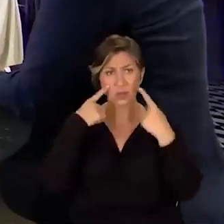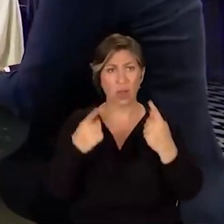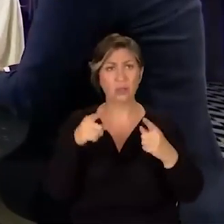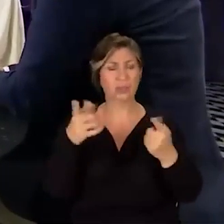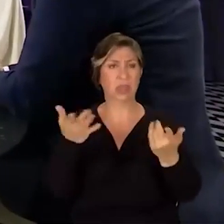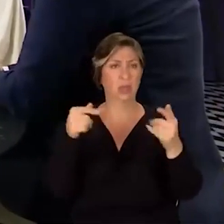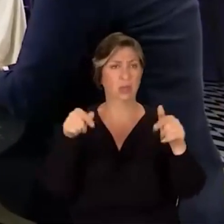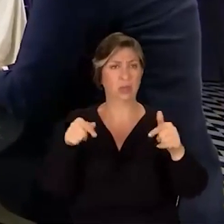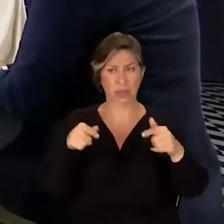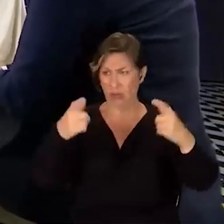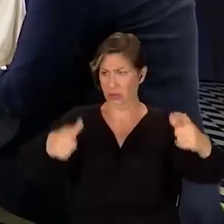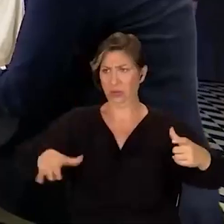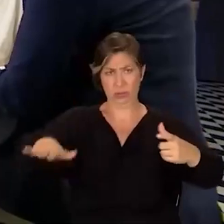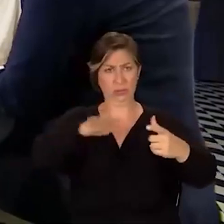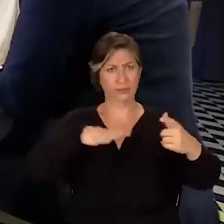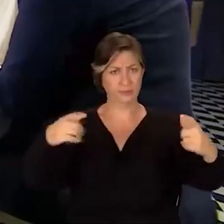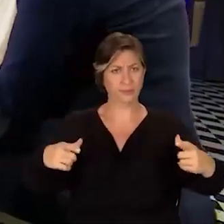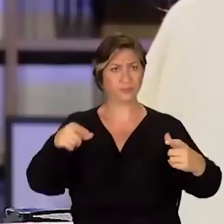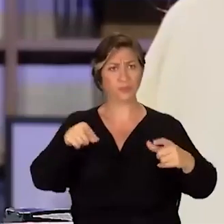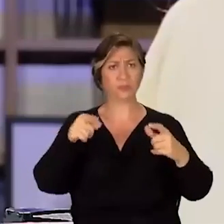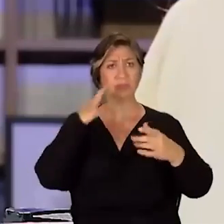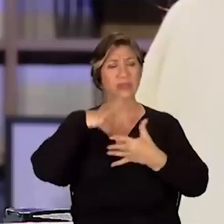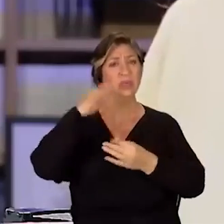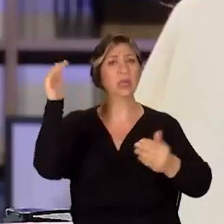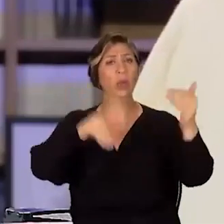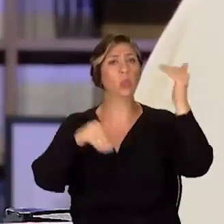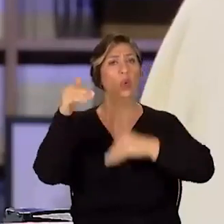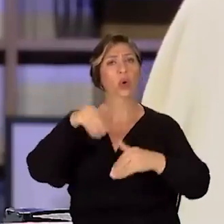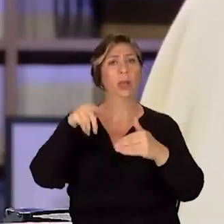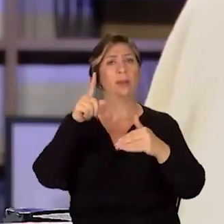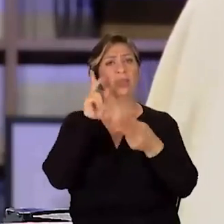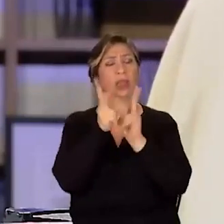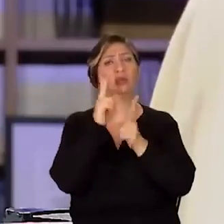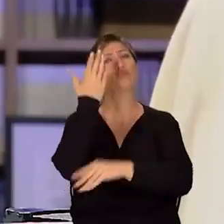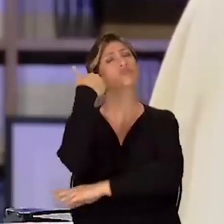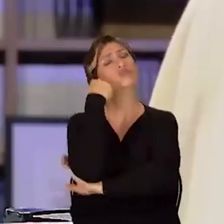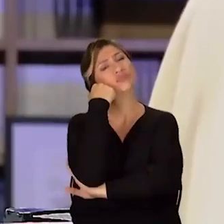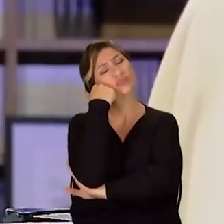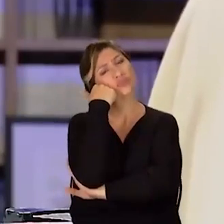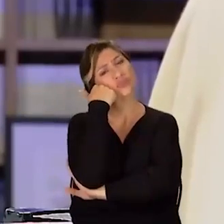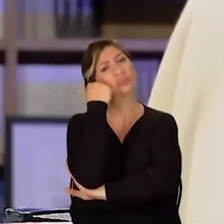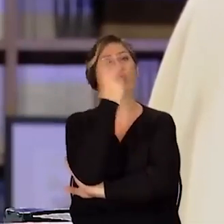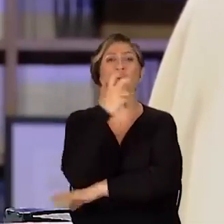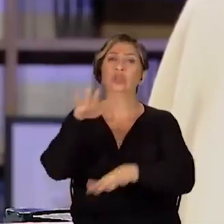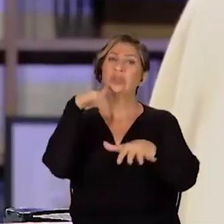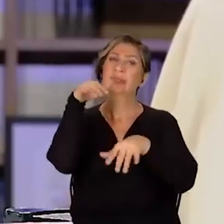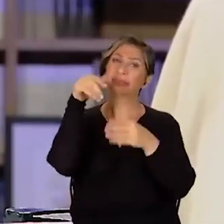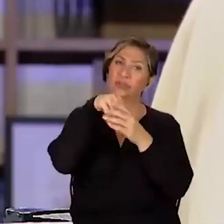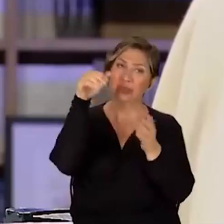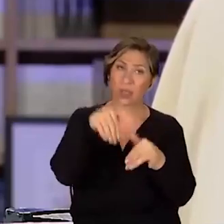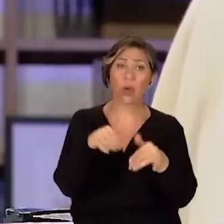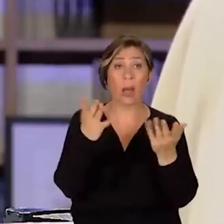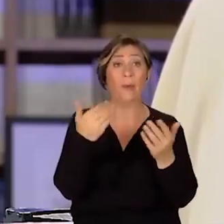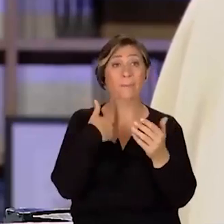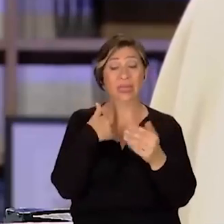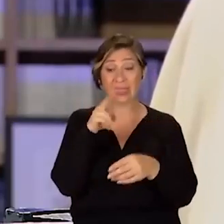diyelim şu anda bizim kabaremizdeyiz. Buraya insanlar geliyorlar işte bir tiyatro oyunu için ya da bir konser için vesaire bir şey için. Ama